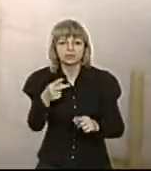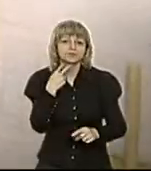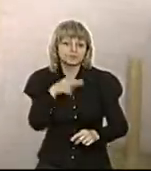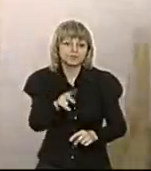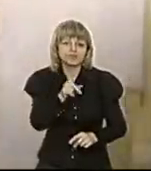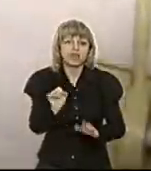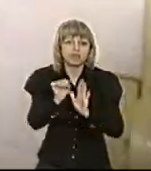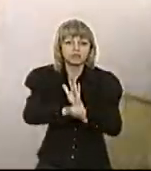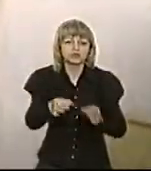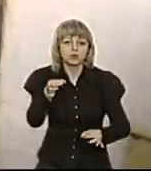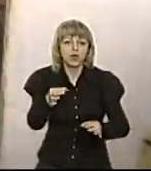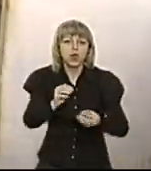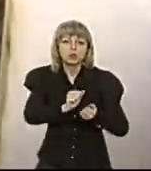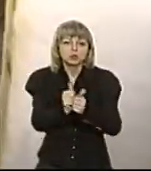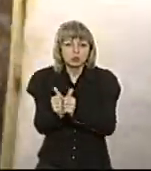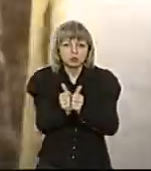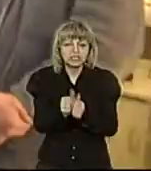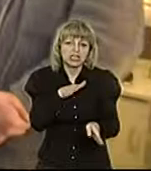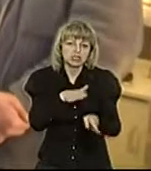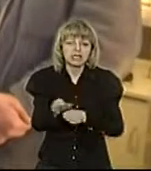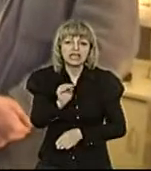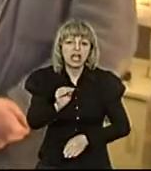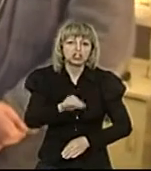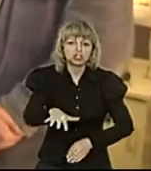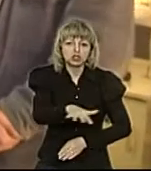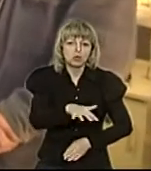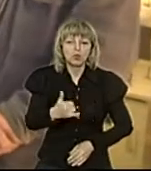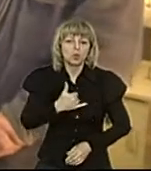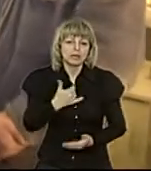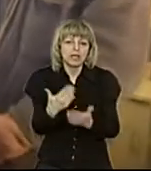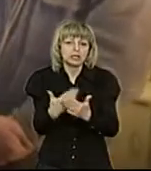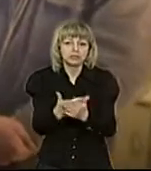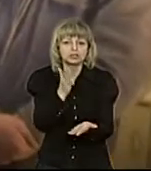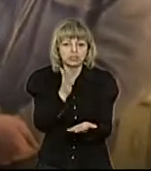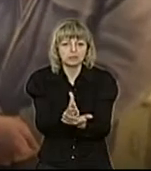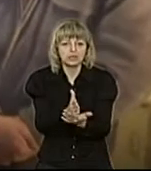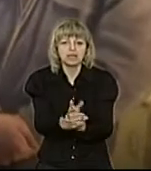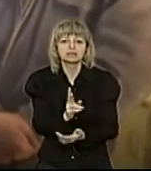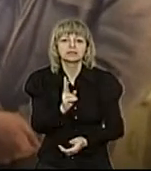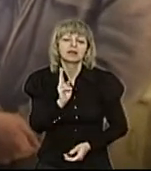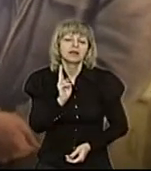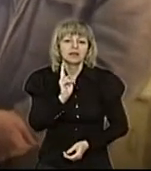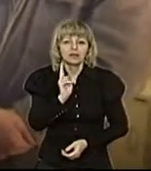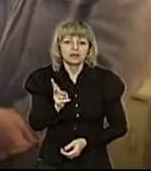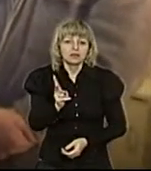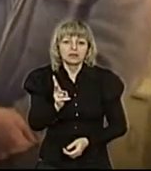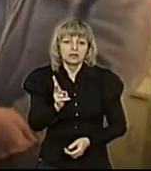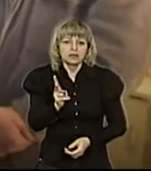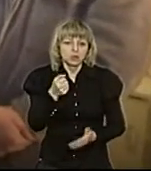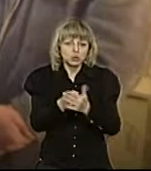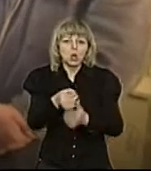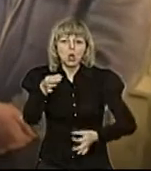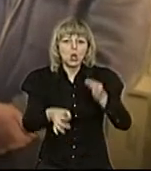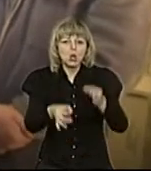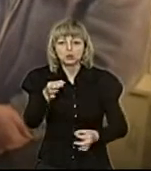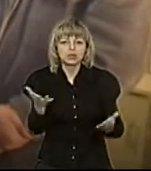вбивство сусіда, скоєне на Житомирщині. У мене, допустимо, є к суду. В мене, припустимо, є претензії до суду, який